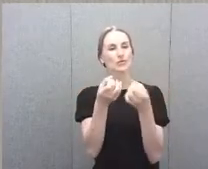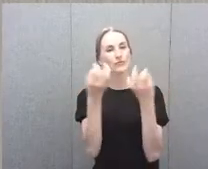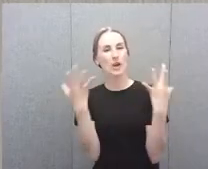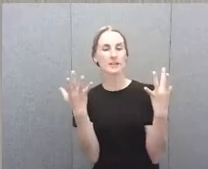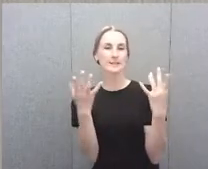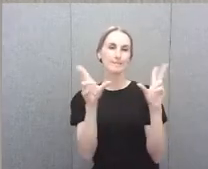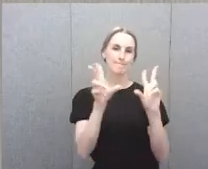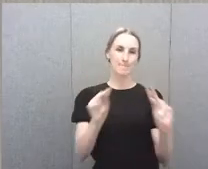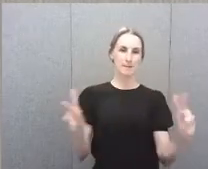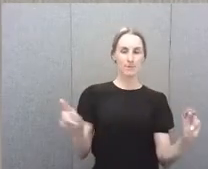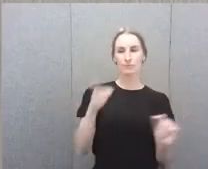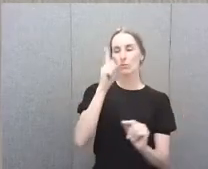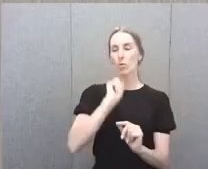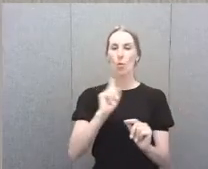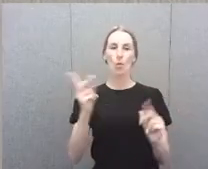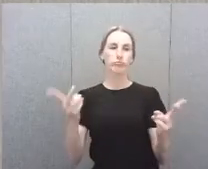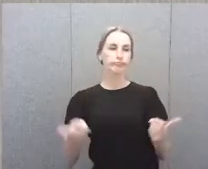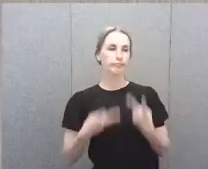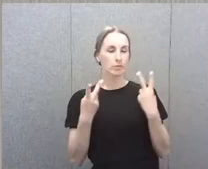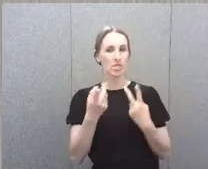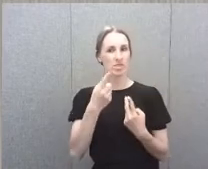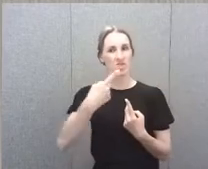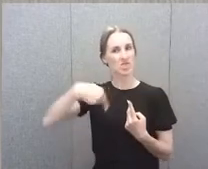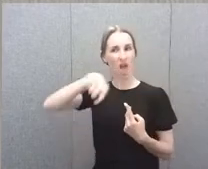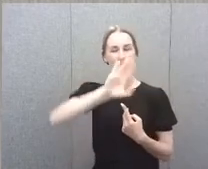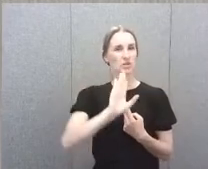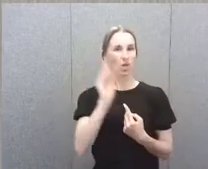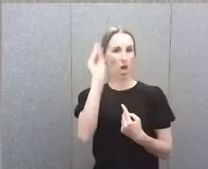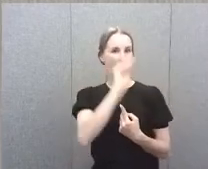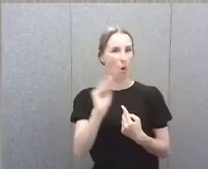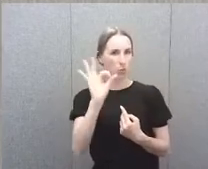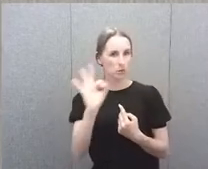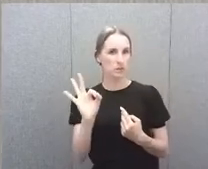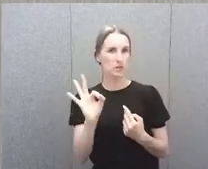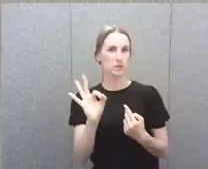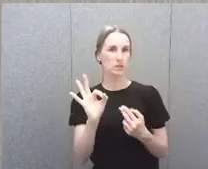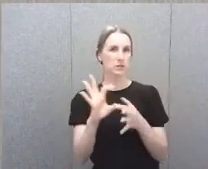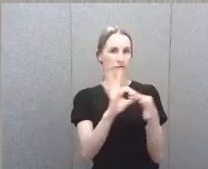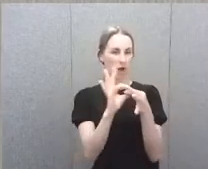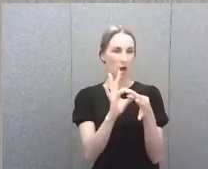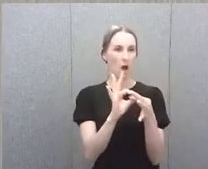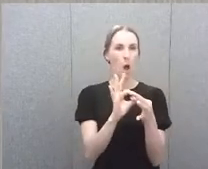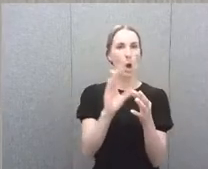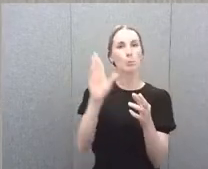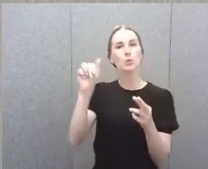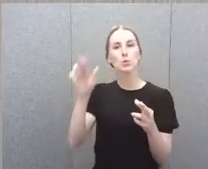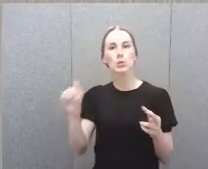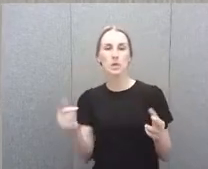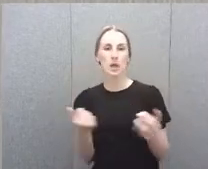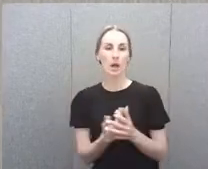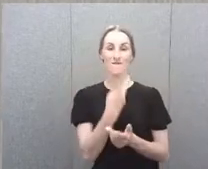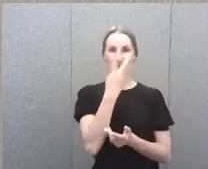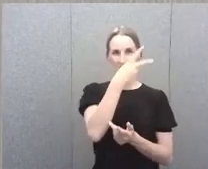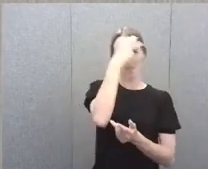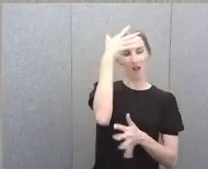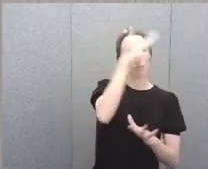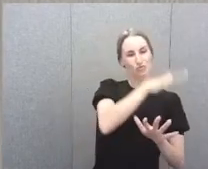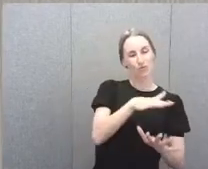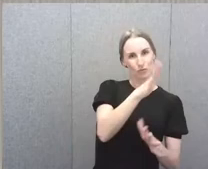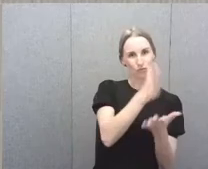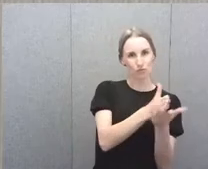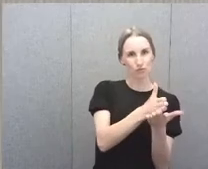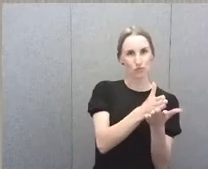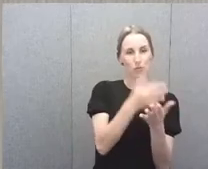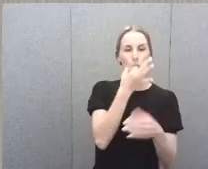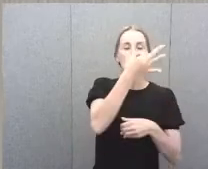мероприятия. Также хочу выразить свою радость в том, что не все органы Европейского Союза располагаются в